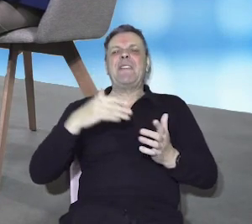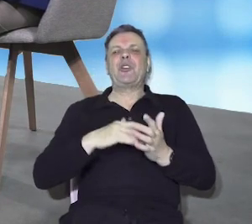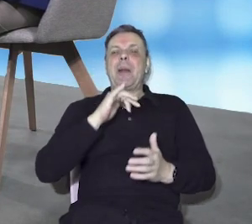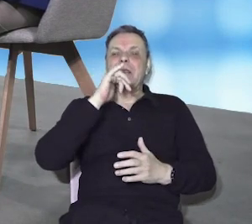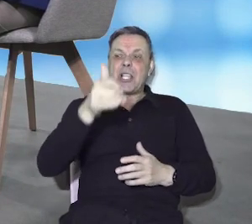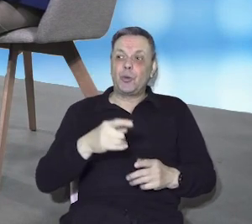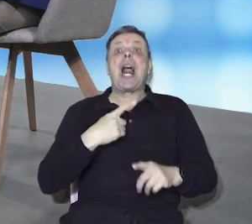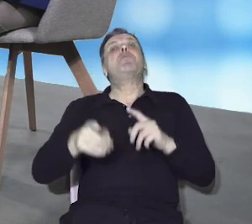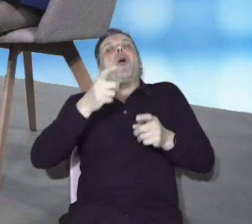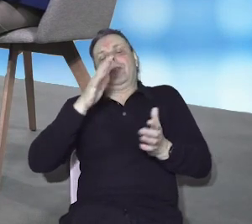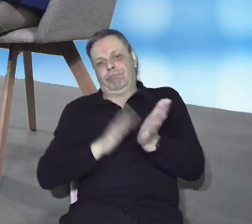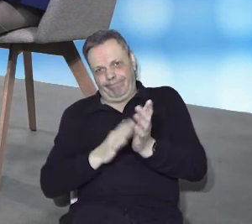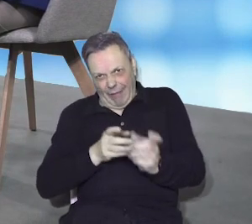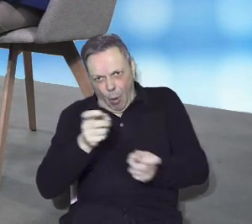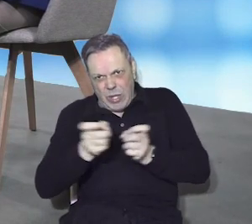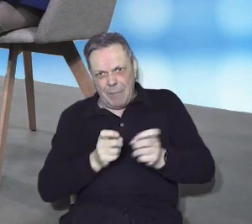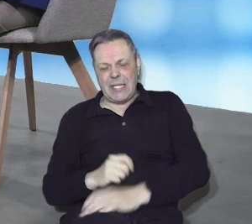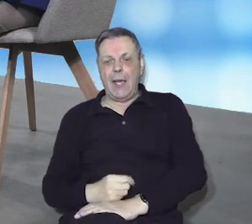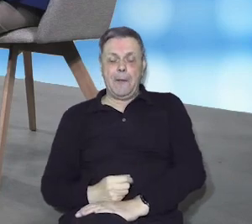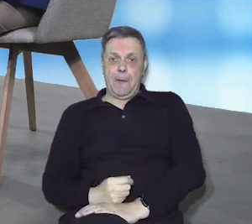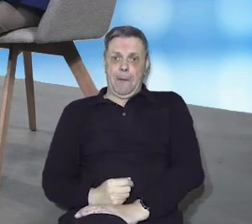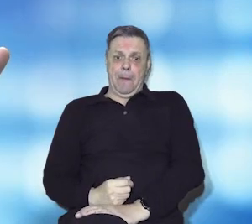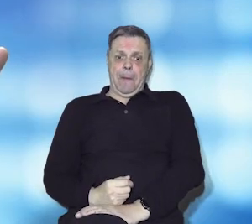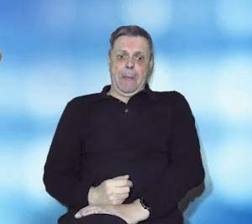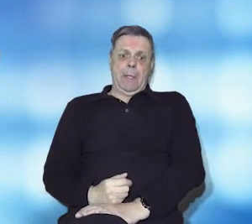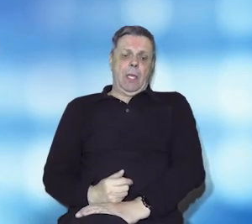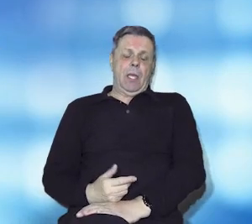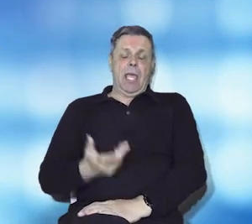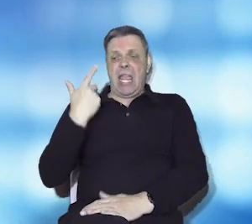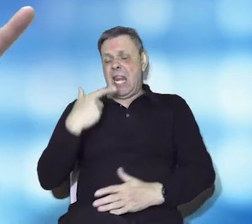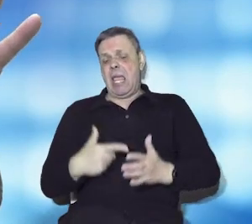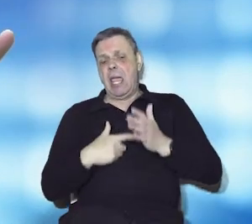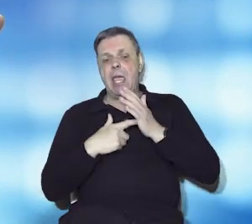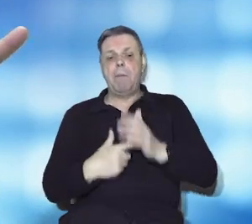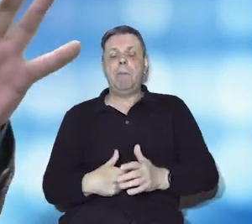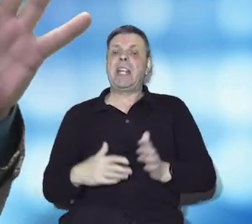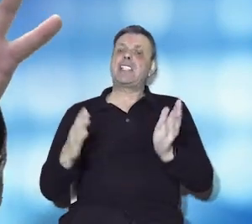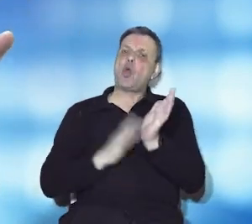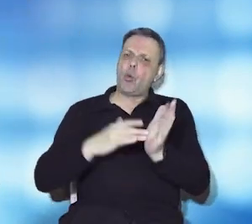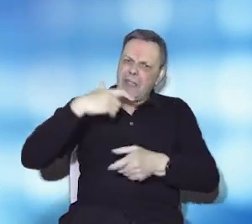utakmica ili ovaki neki prijenos ili neki prikaz